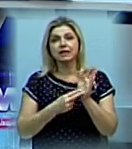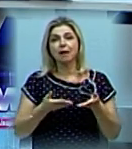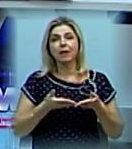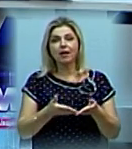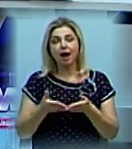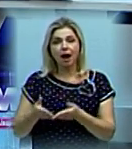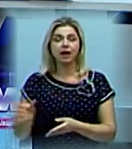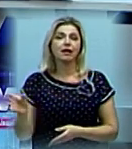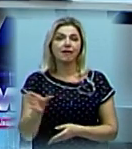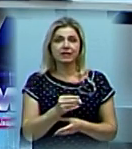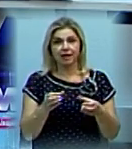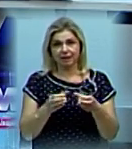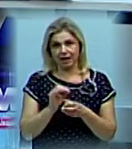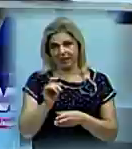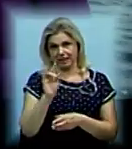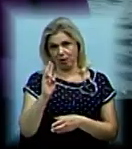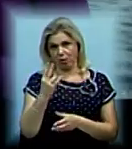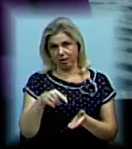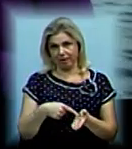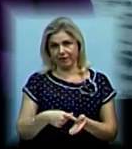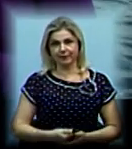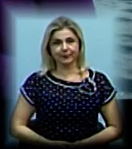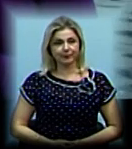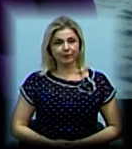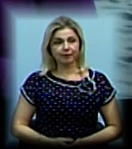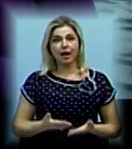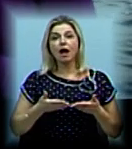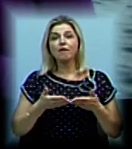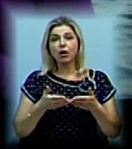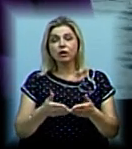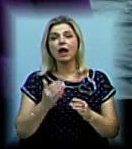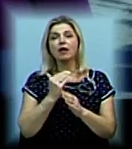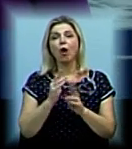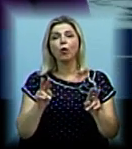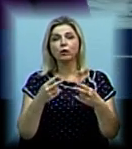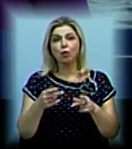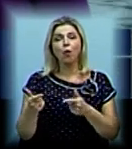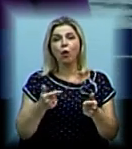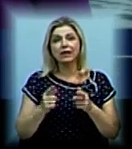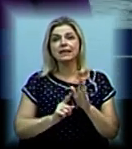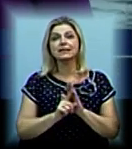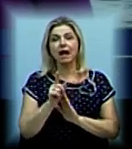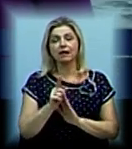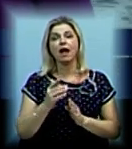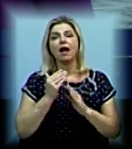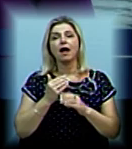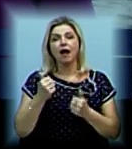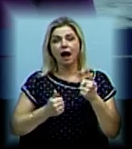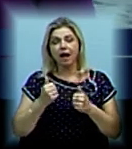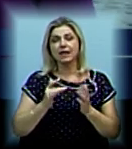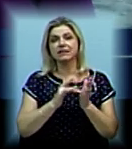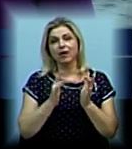Всі екіпажі з Миколаєва. В акваторії Миколаївського яхт-клубу готується до старту регата на Кубок Святого